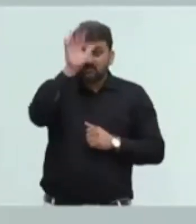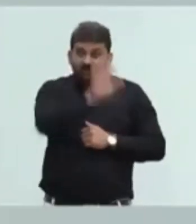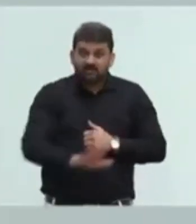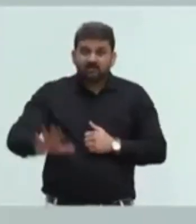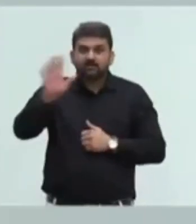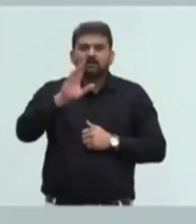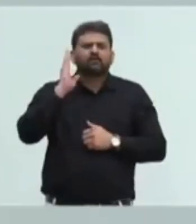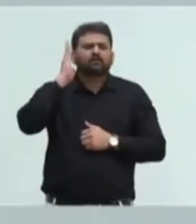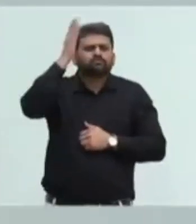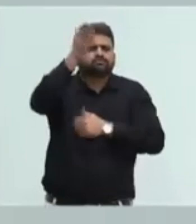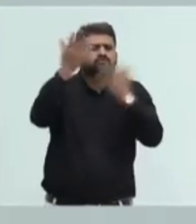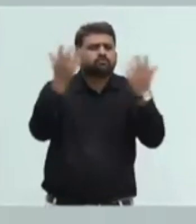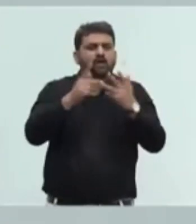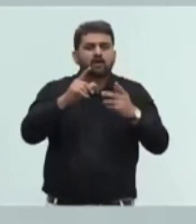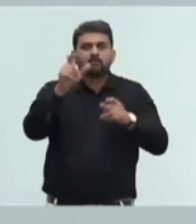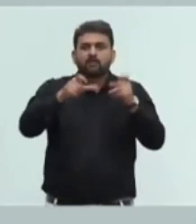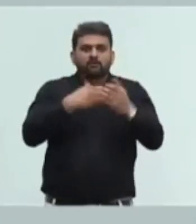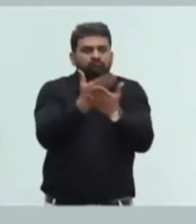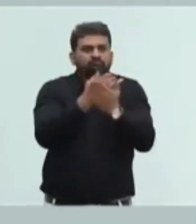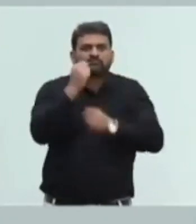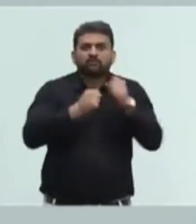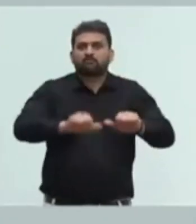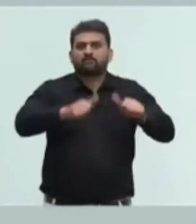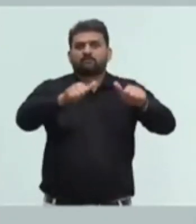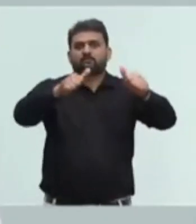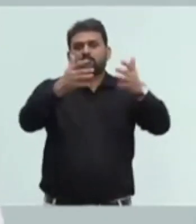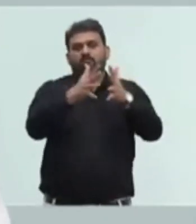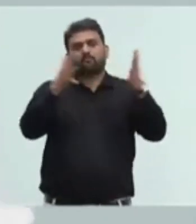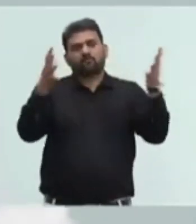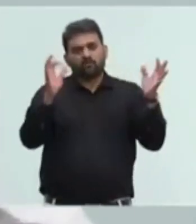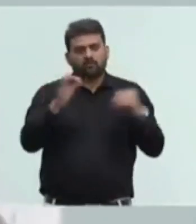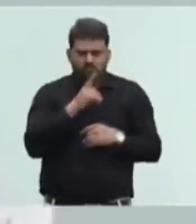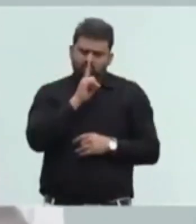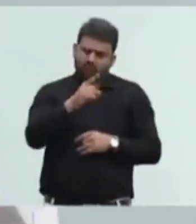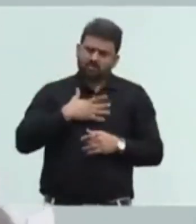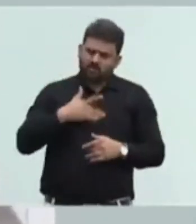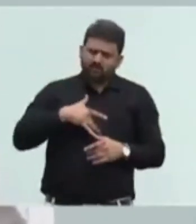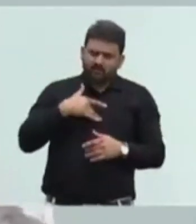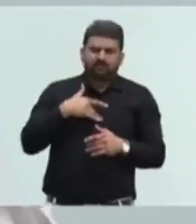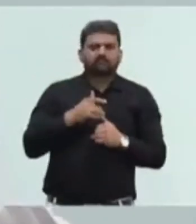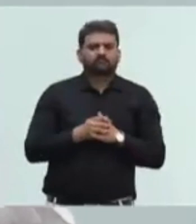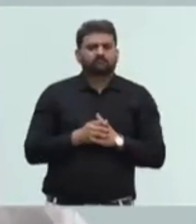उज्जवल भविष्य का निर्माण हुआ और मैं मानता हूं हमारे